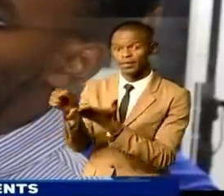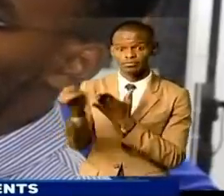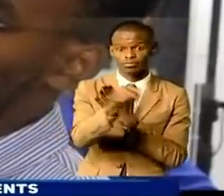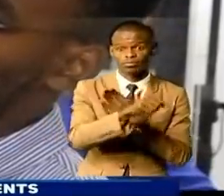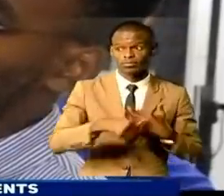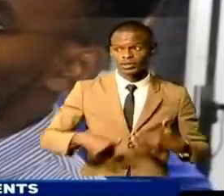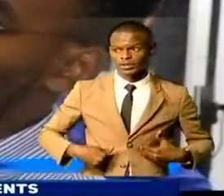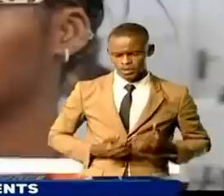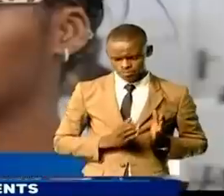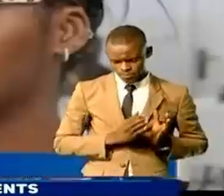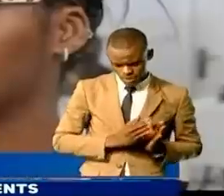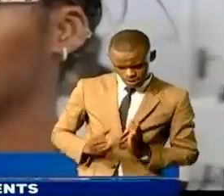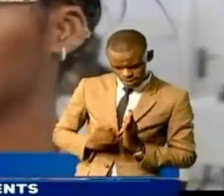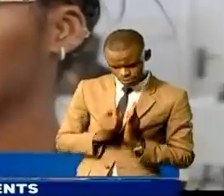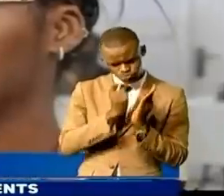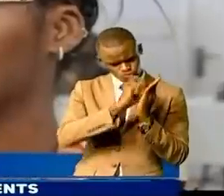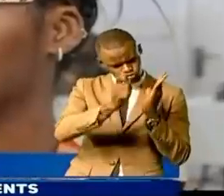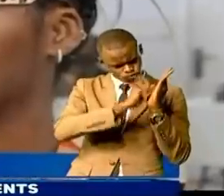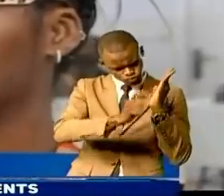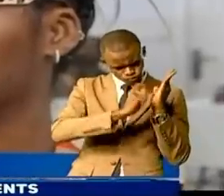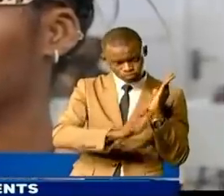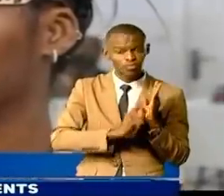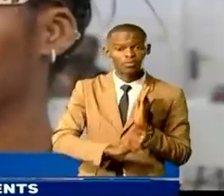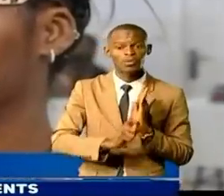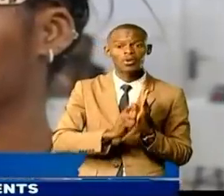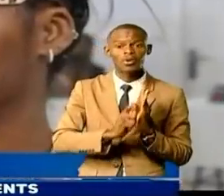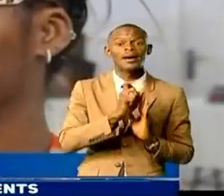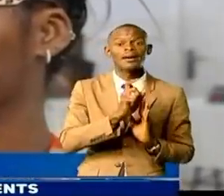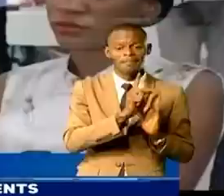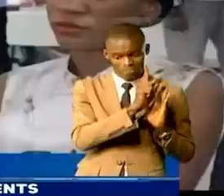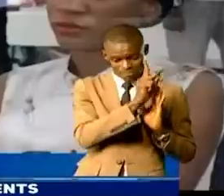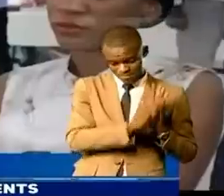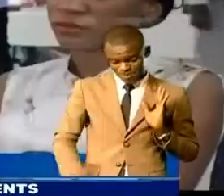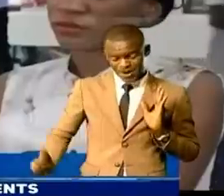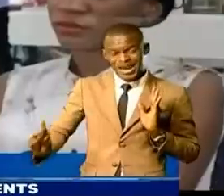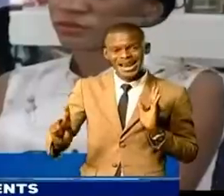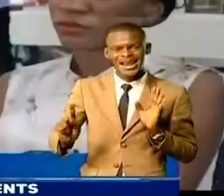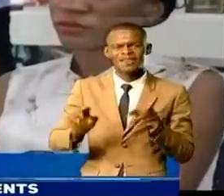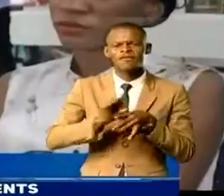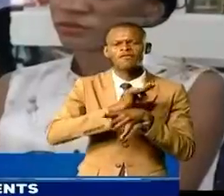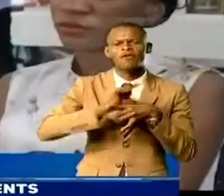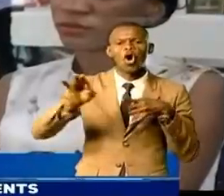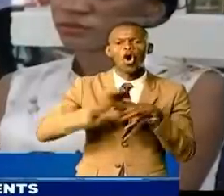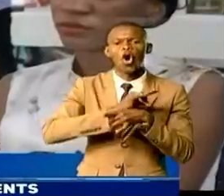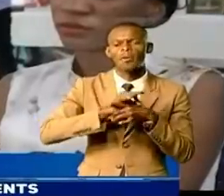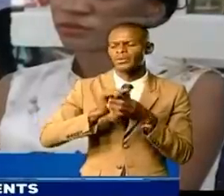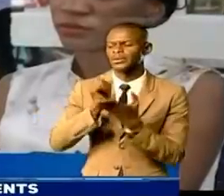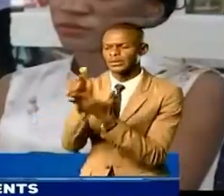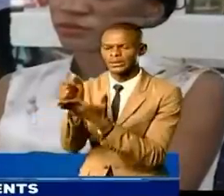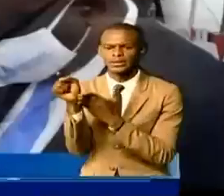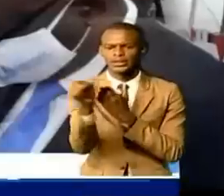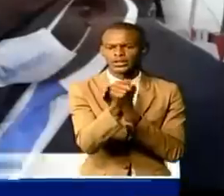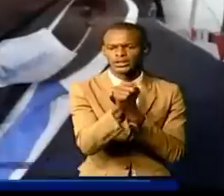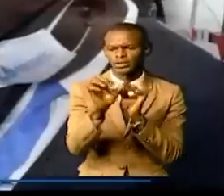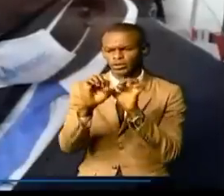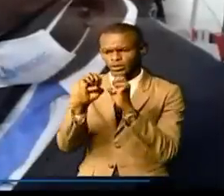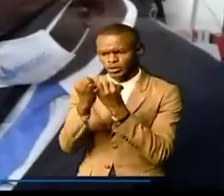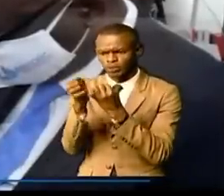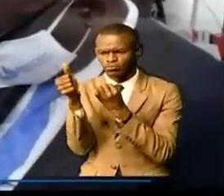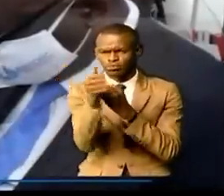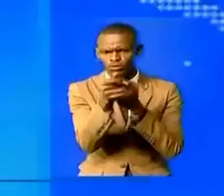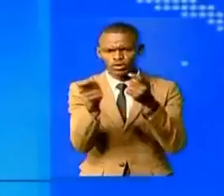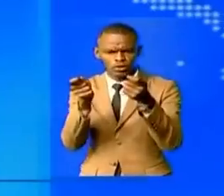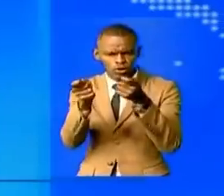Talent Pluriel et ce en vue de renforcer les capacités des bénéficiaires à la gestion de leurs micro, petites et moyennes